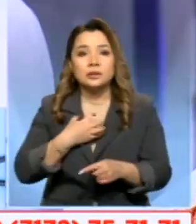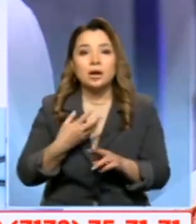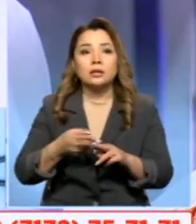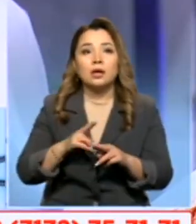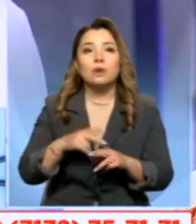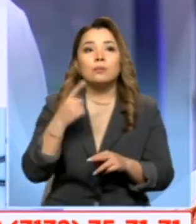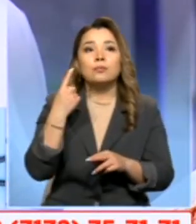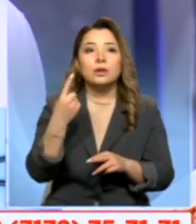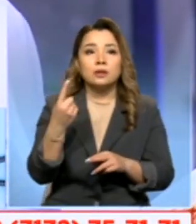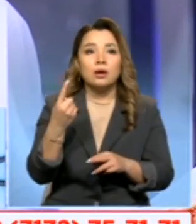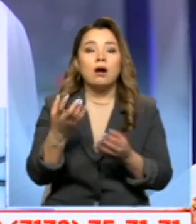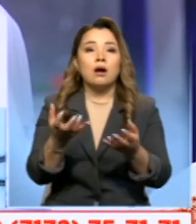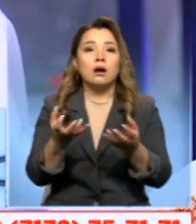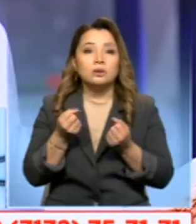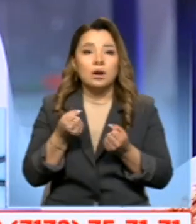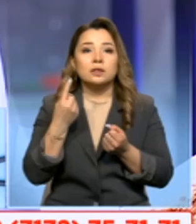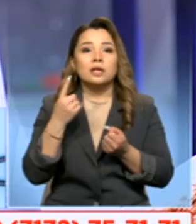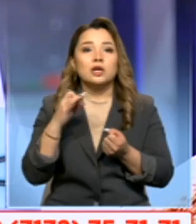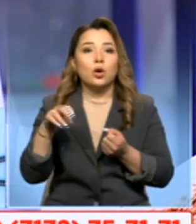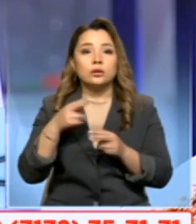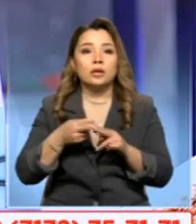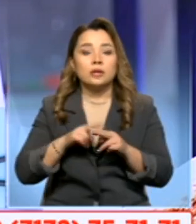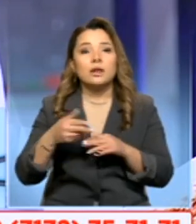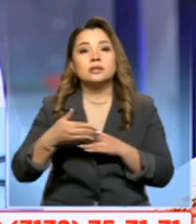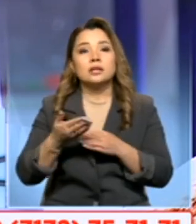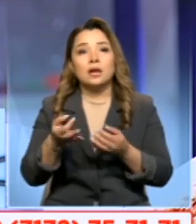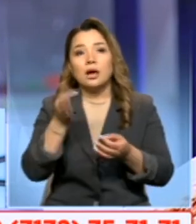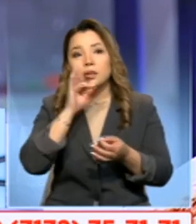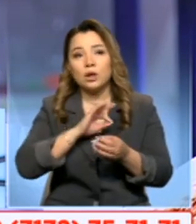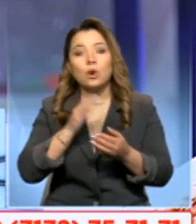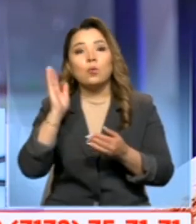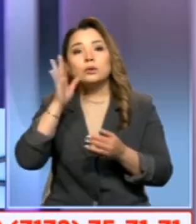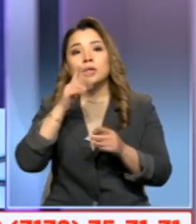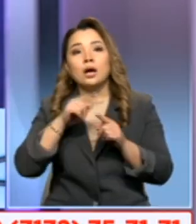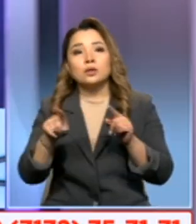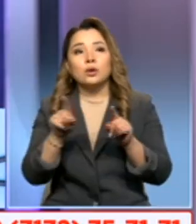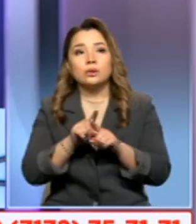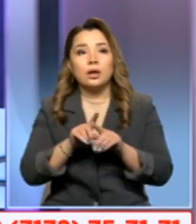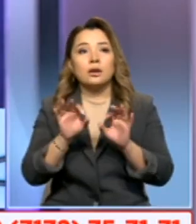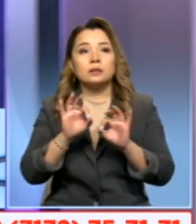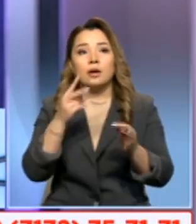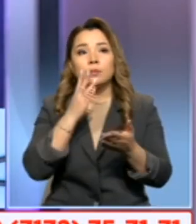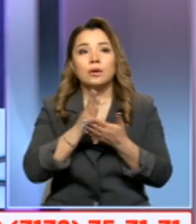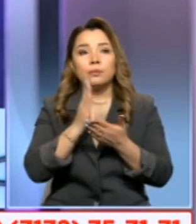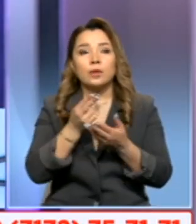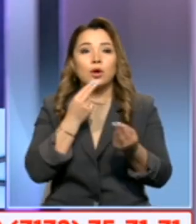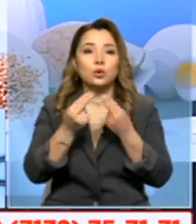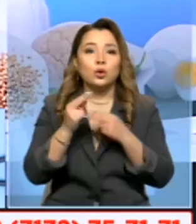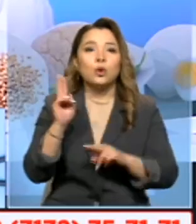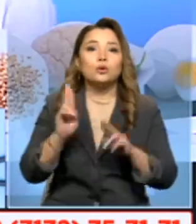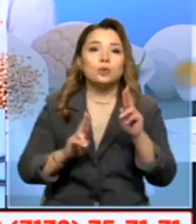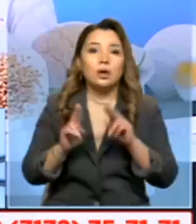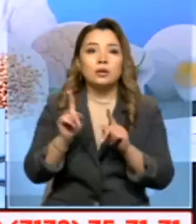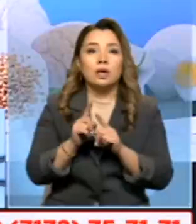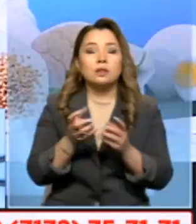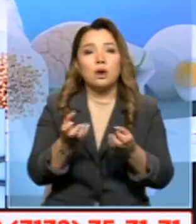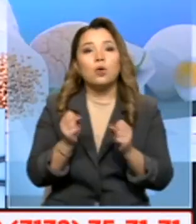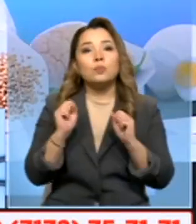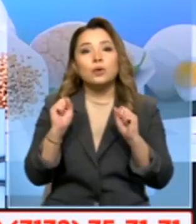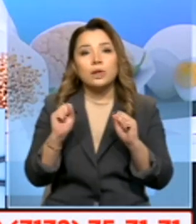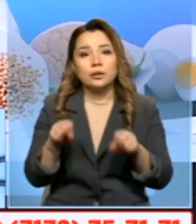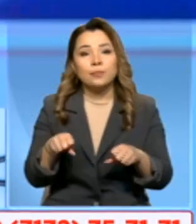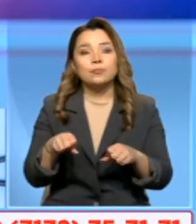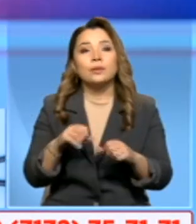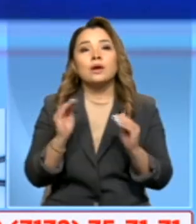бір алып, бір йодты сырттан ішкеннен гөрі, алдағы уақытта Арай ханым айтып жатады, тағам түрінен де алуға болады.